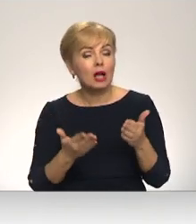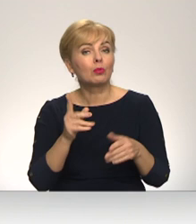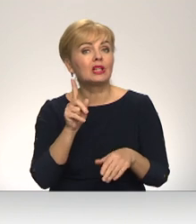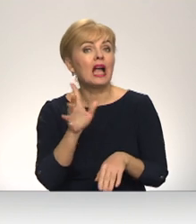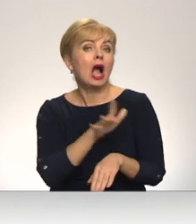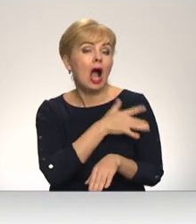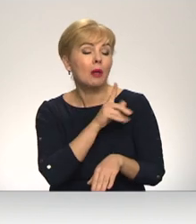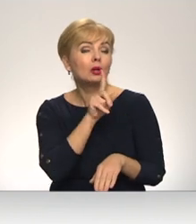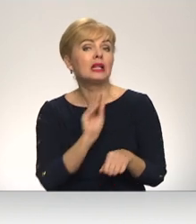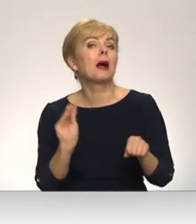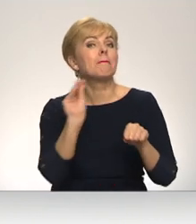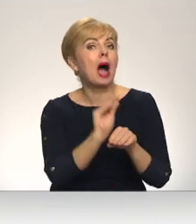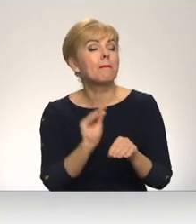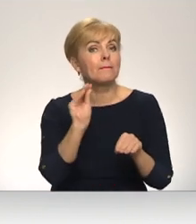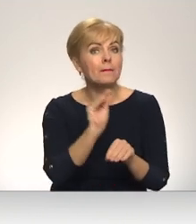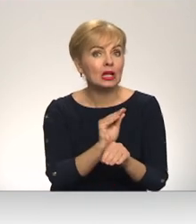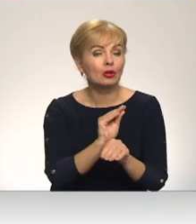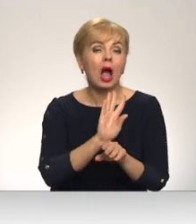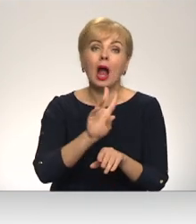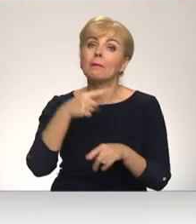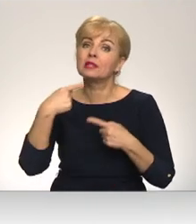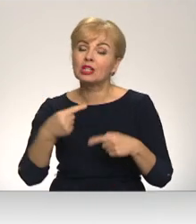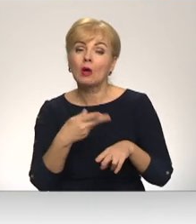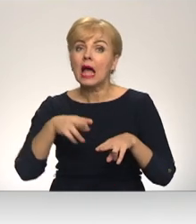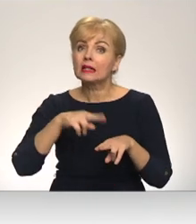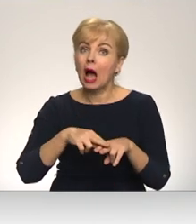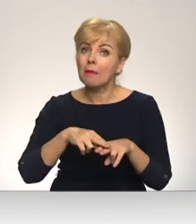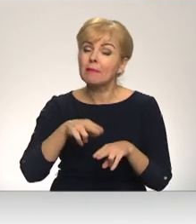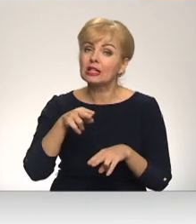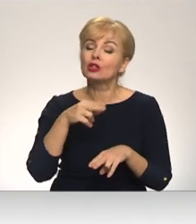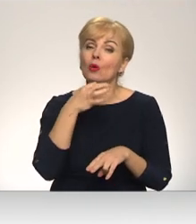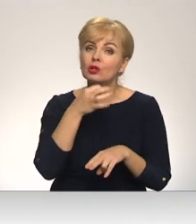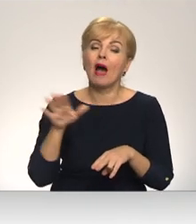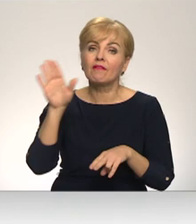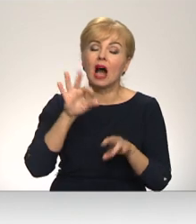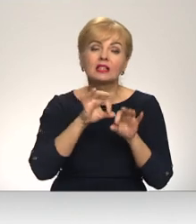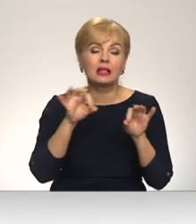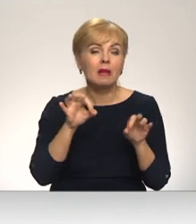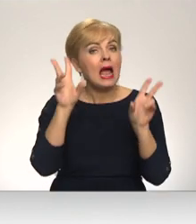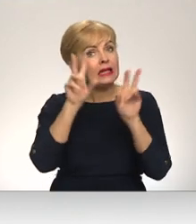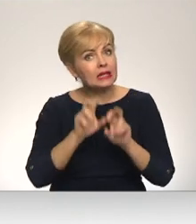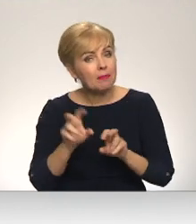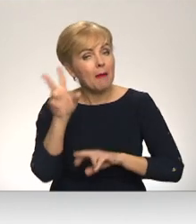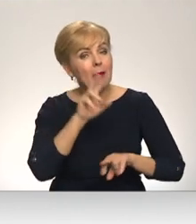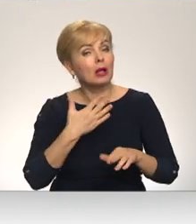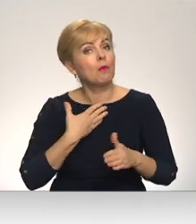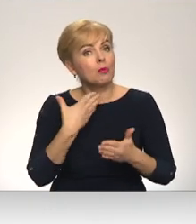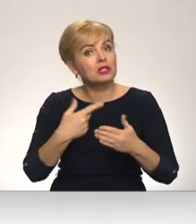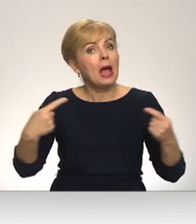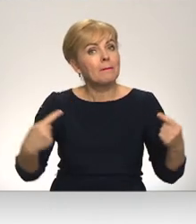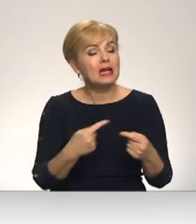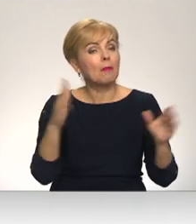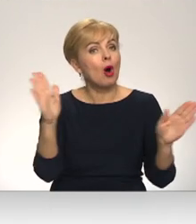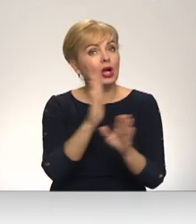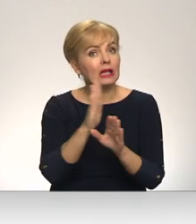kā papildinājums kam citam. Tāpēc Kalviņš uzsver, valsts līmenī jāveic izpēti, lai meklētu mūsu klimatiskajiem apstākļiem